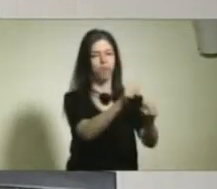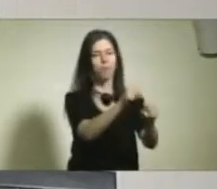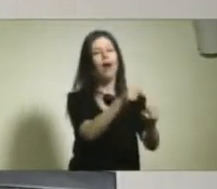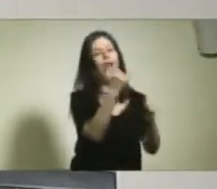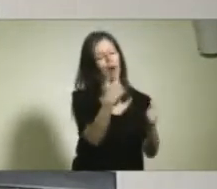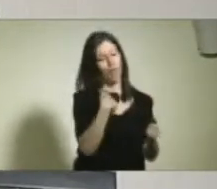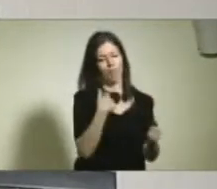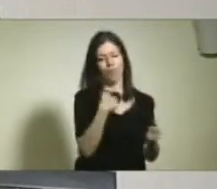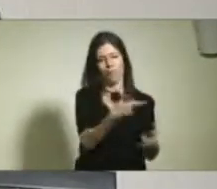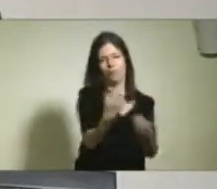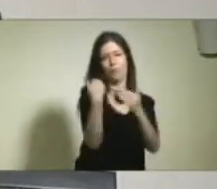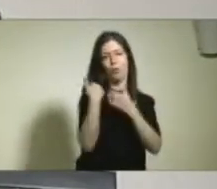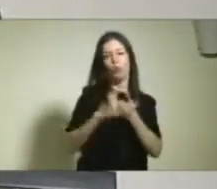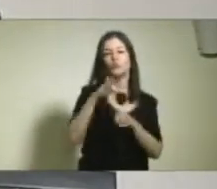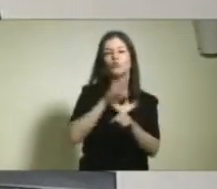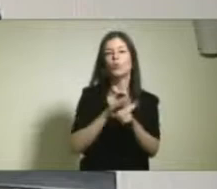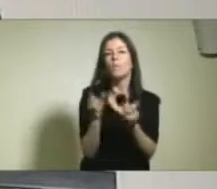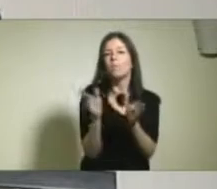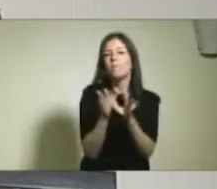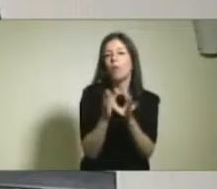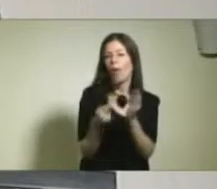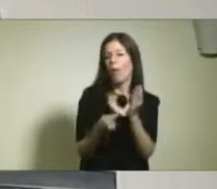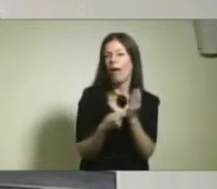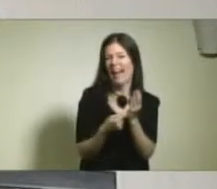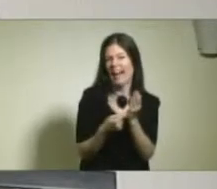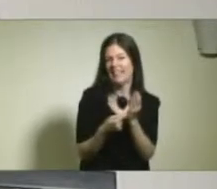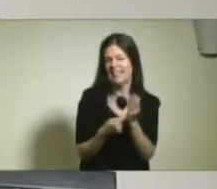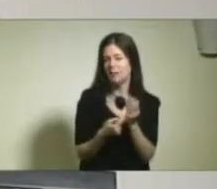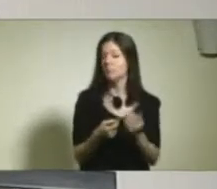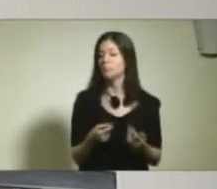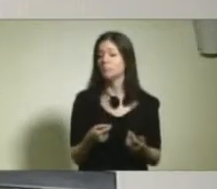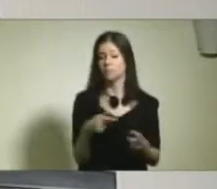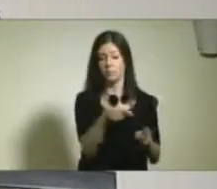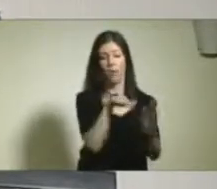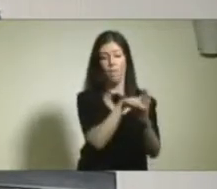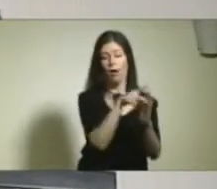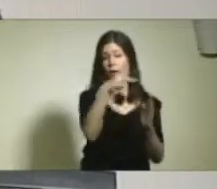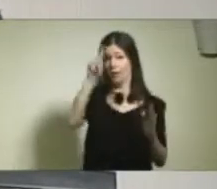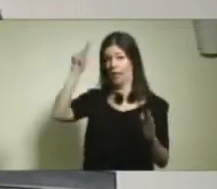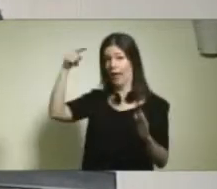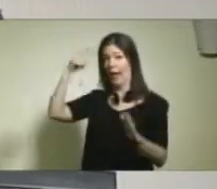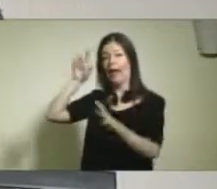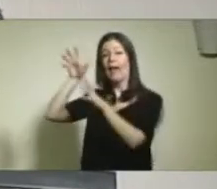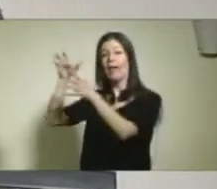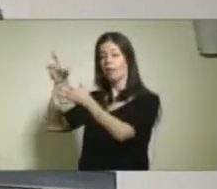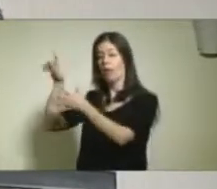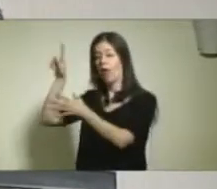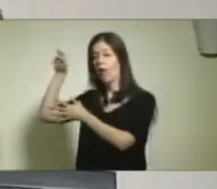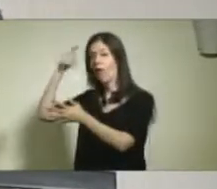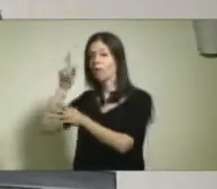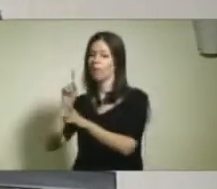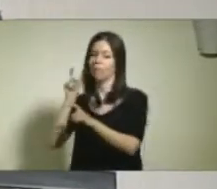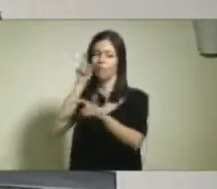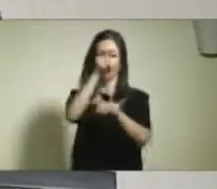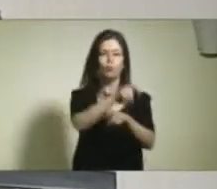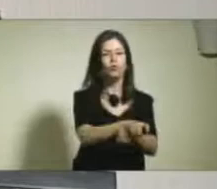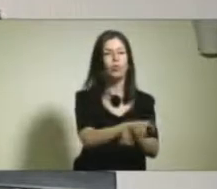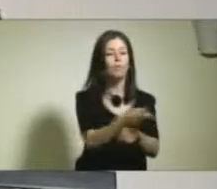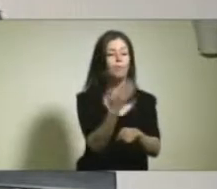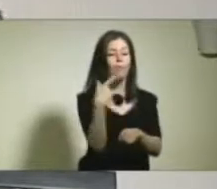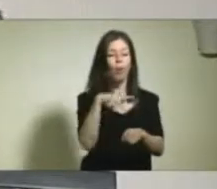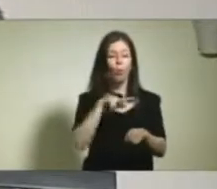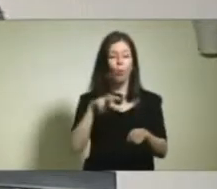microcrédits. Et comme on est une banque d'État, l'État nous a obligés à embaucher 300 anciens